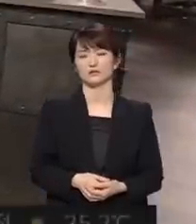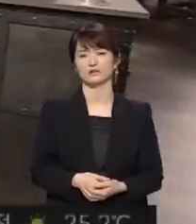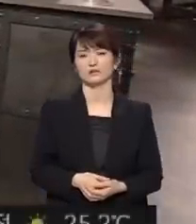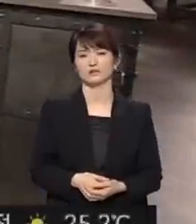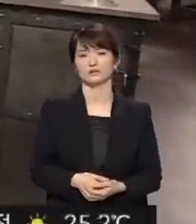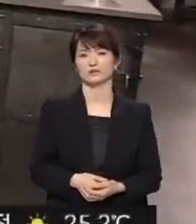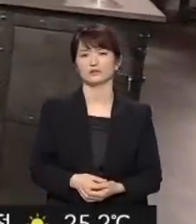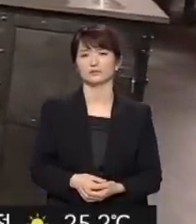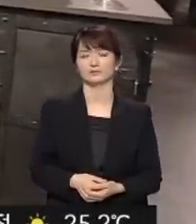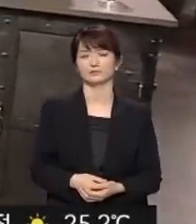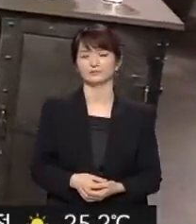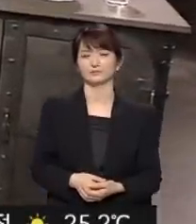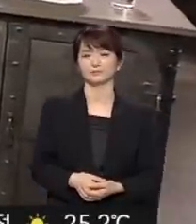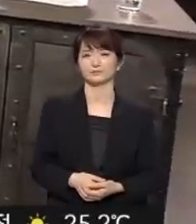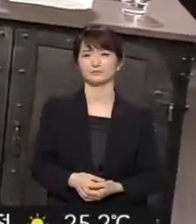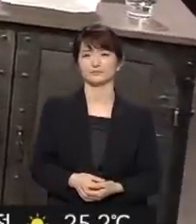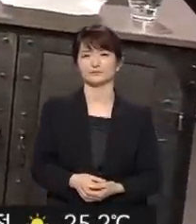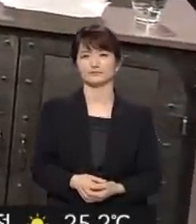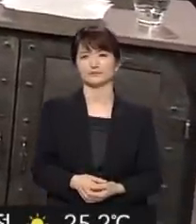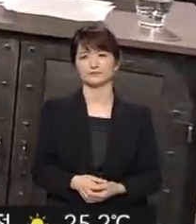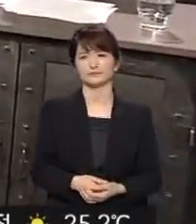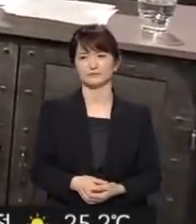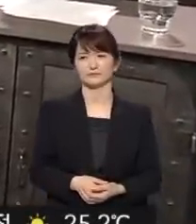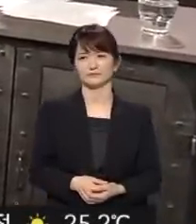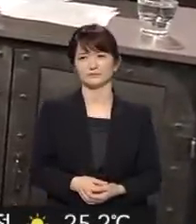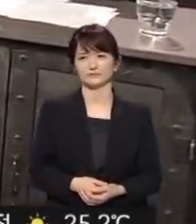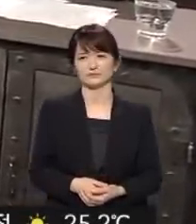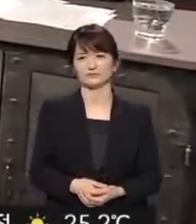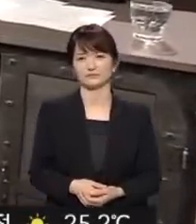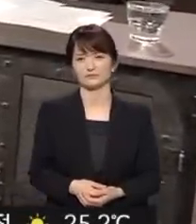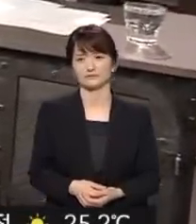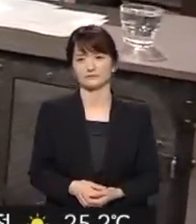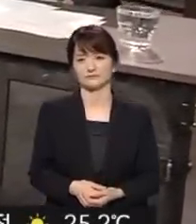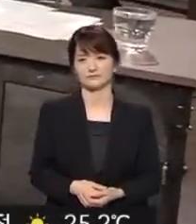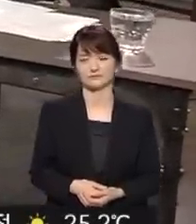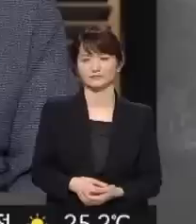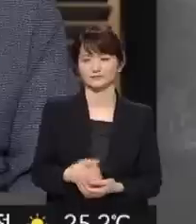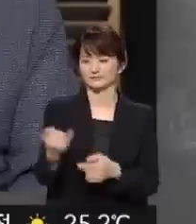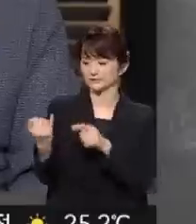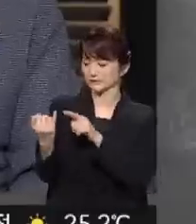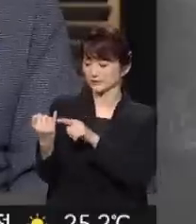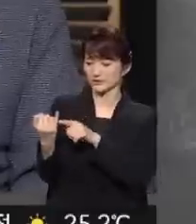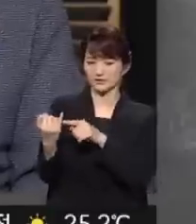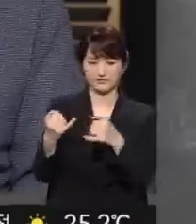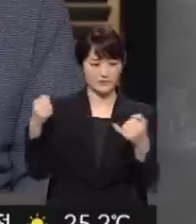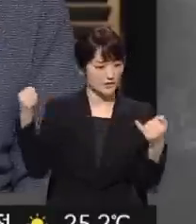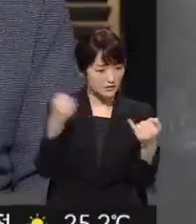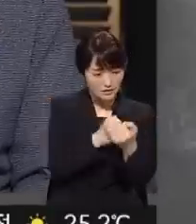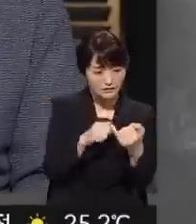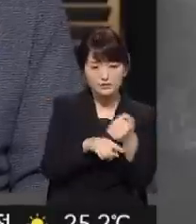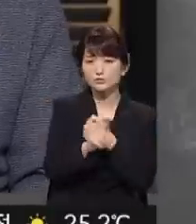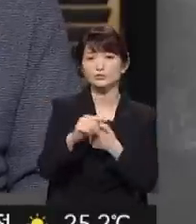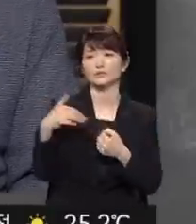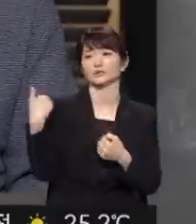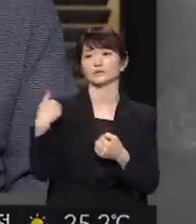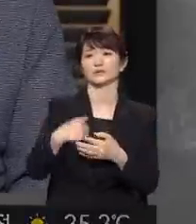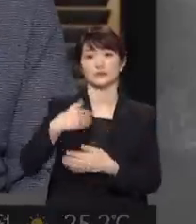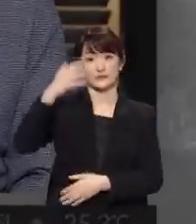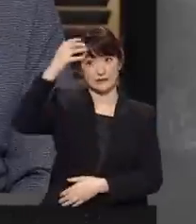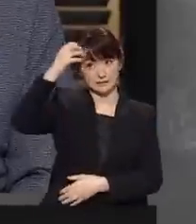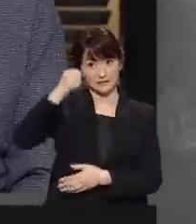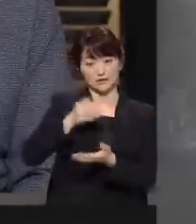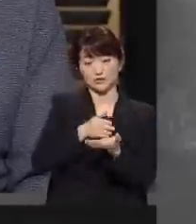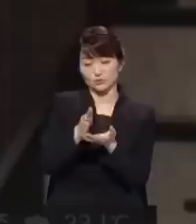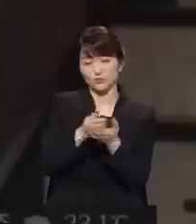야, 교수님. 나도 모르지. 그걸 본인이 모르면 누가 알아요? 사실 이제 기억에는 두 가지 종류가